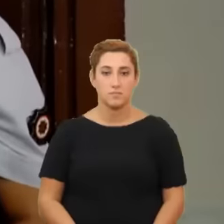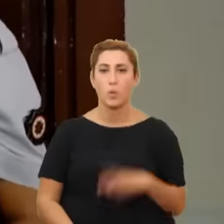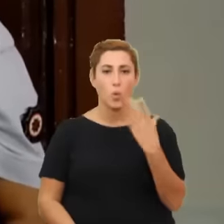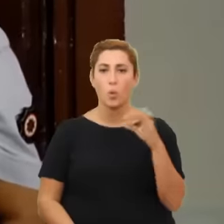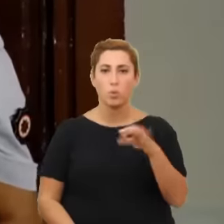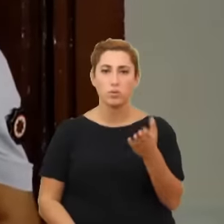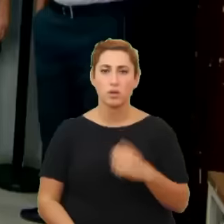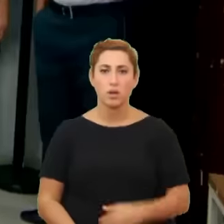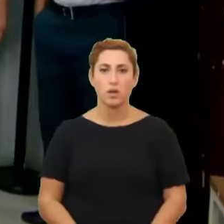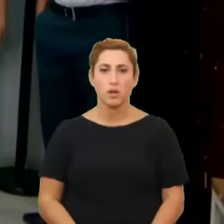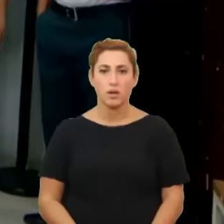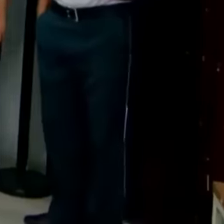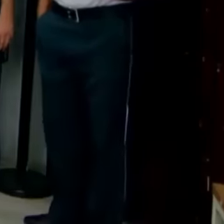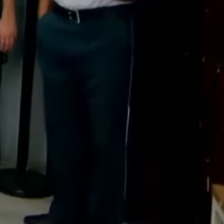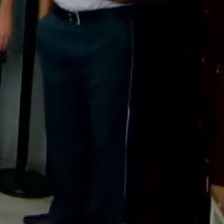Ne oluyor burada?